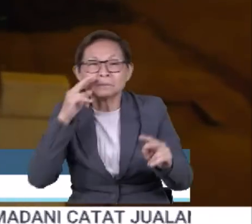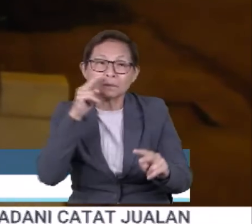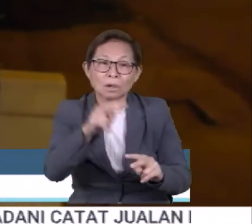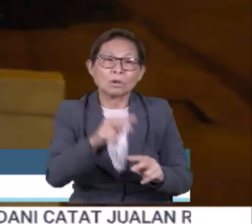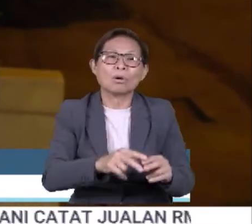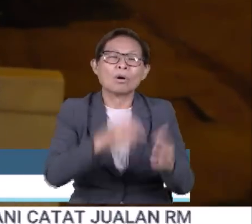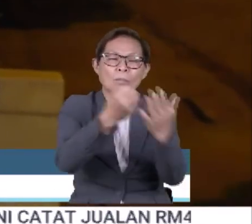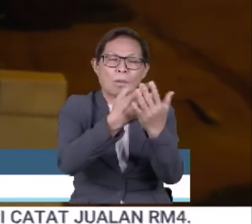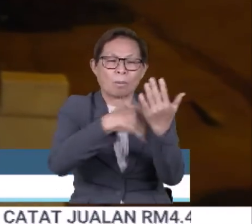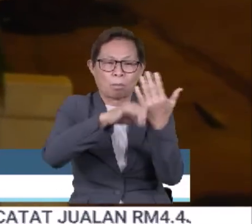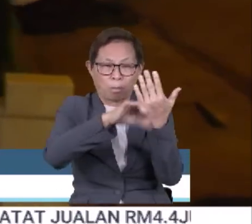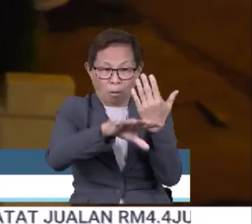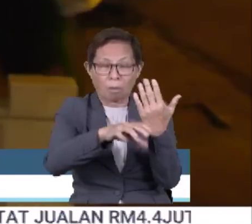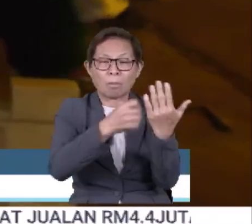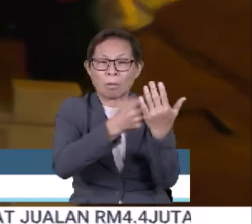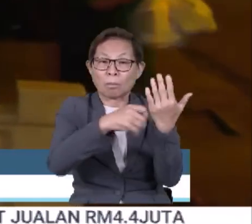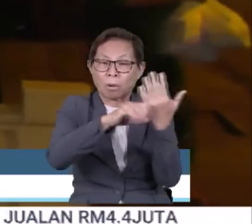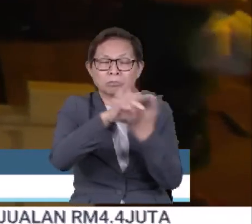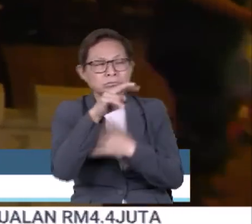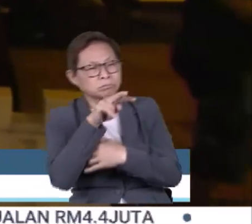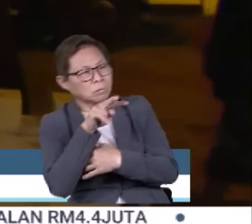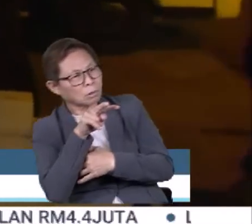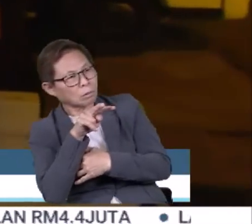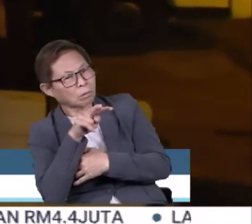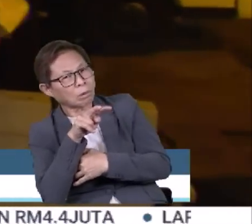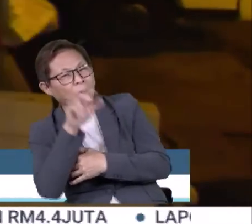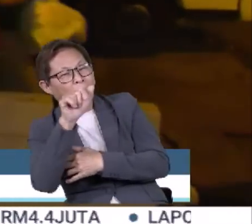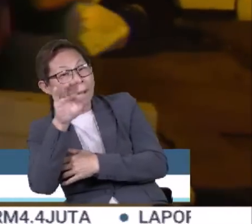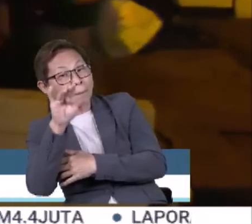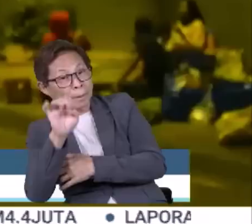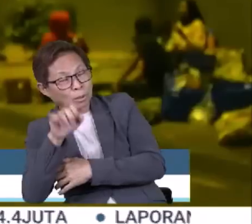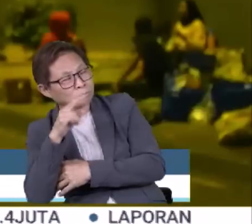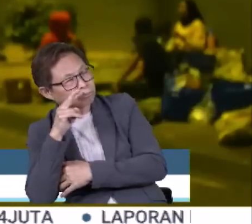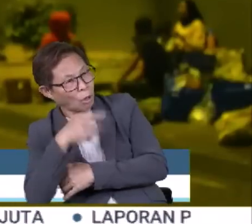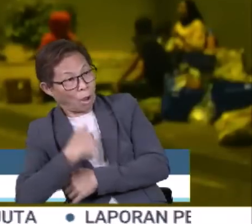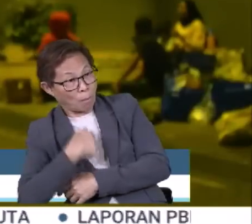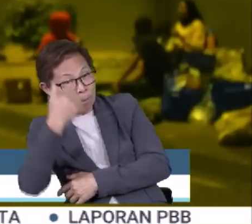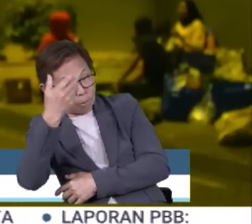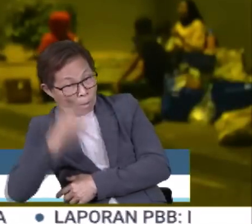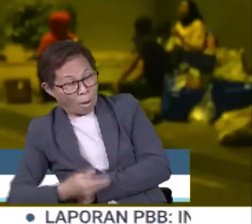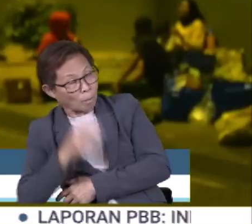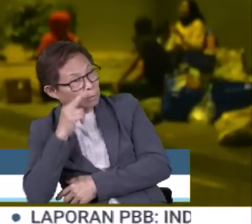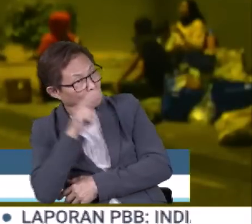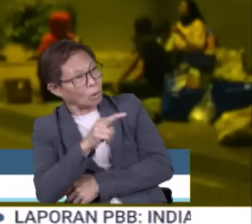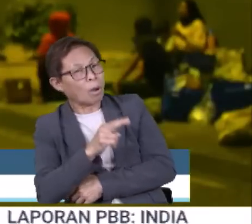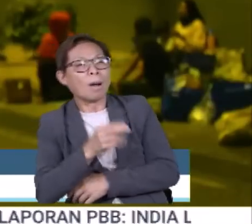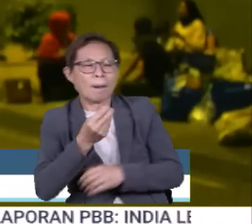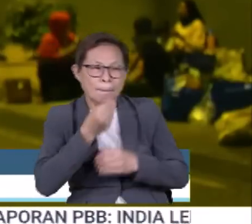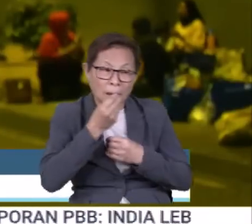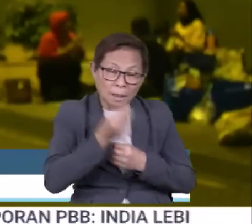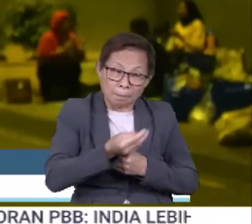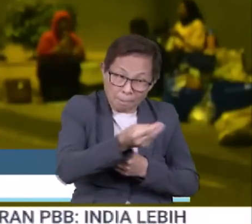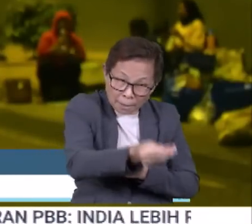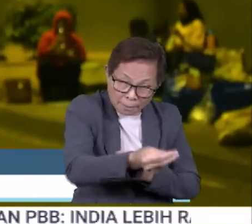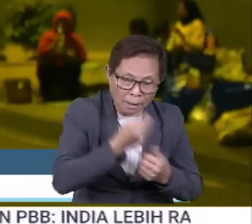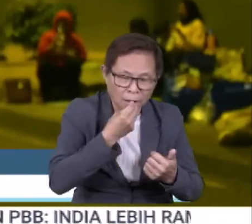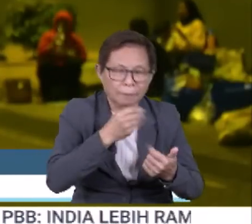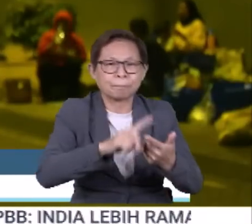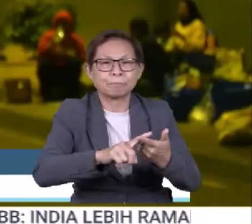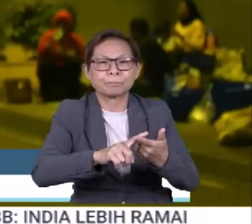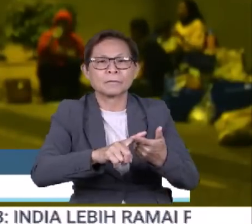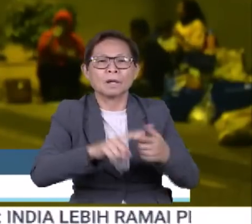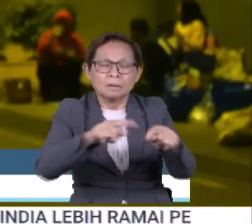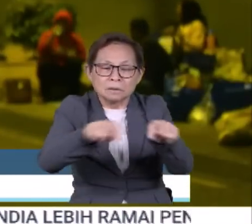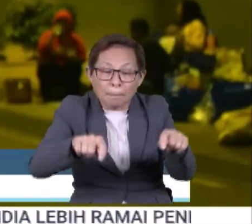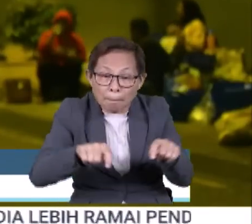media sosial abang boleh tengok abang bagi bukan setakat makan. Kita bagi